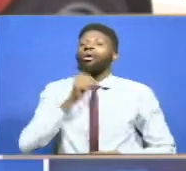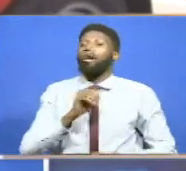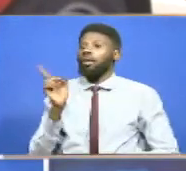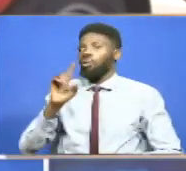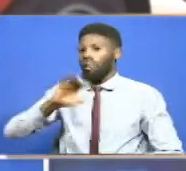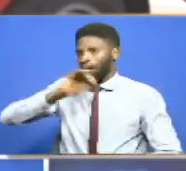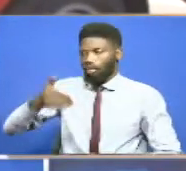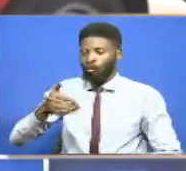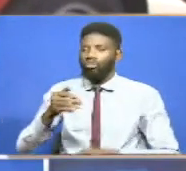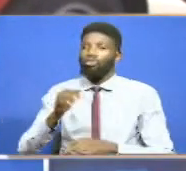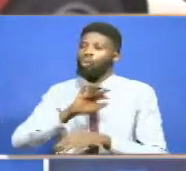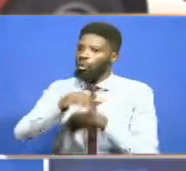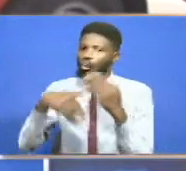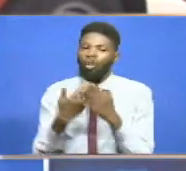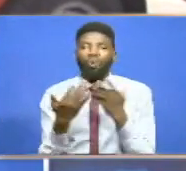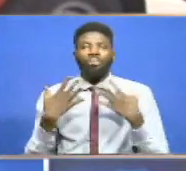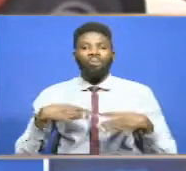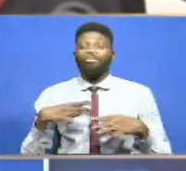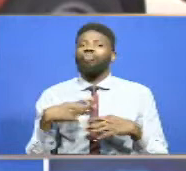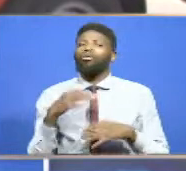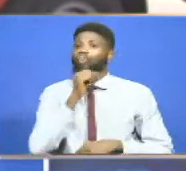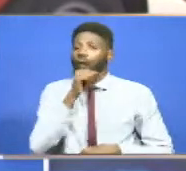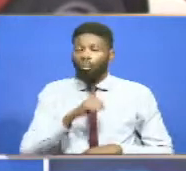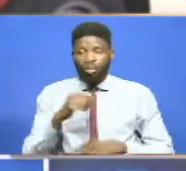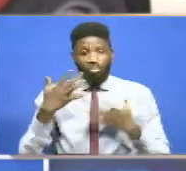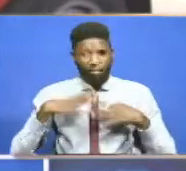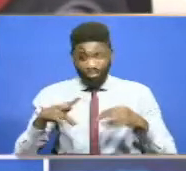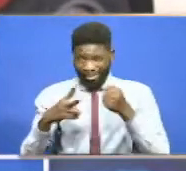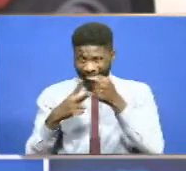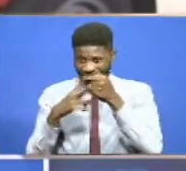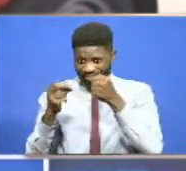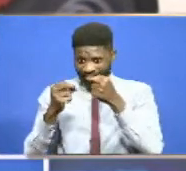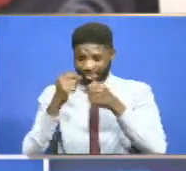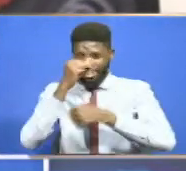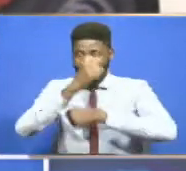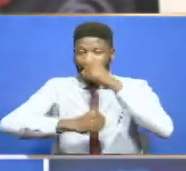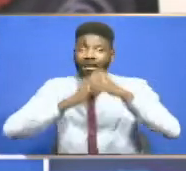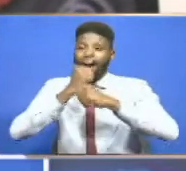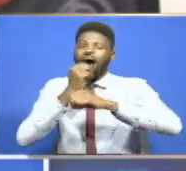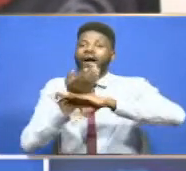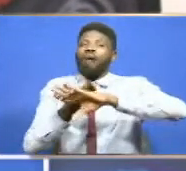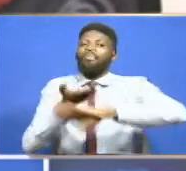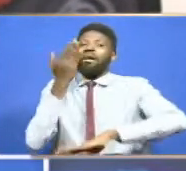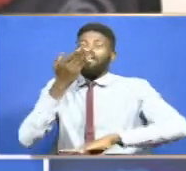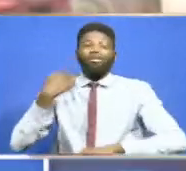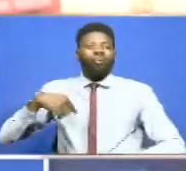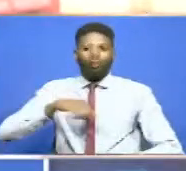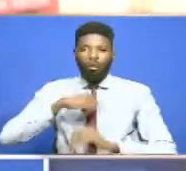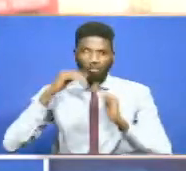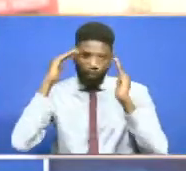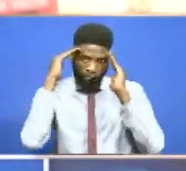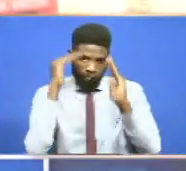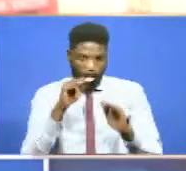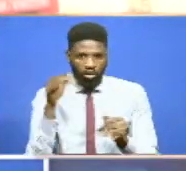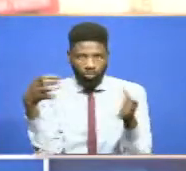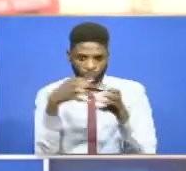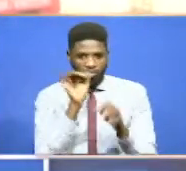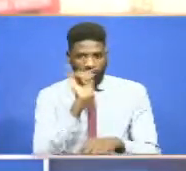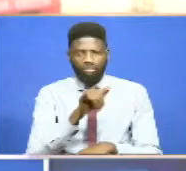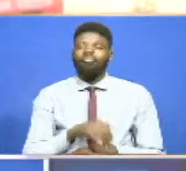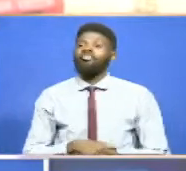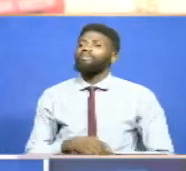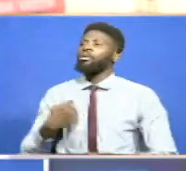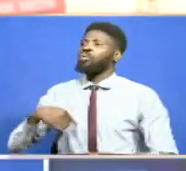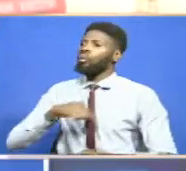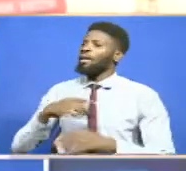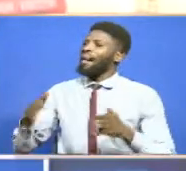pamoja. Wale wako na miaka 70 plus kwenda juu, hao ndio tunashughulikia. Tumefurahi sana siku ya